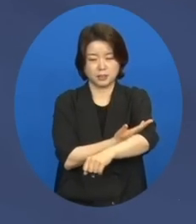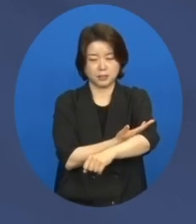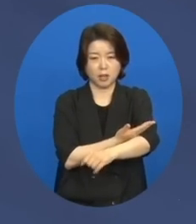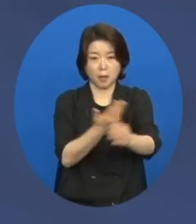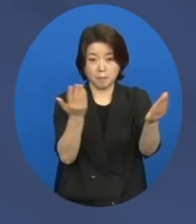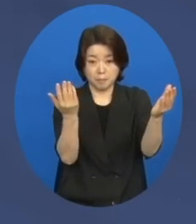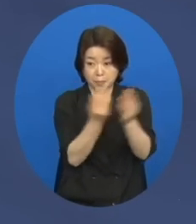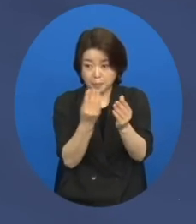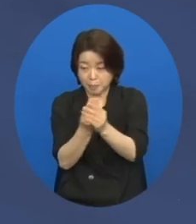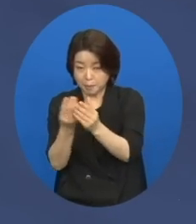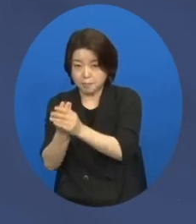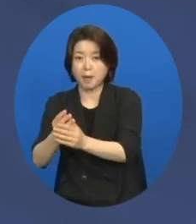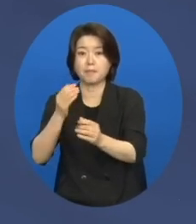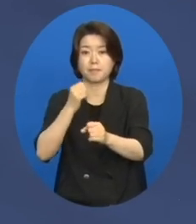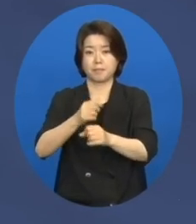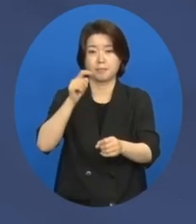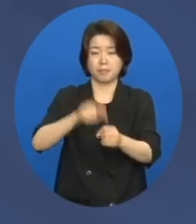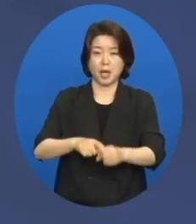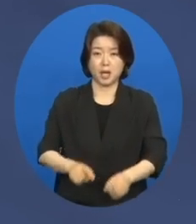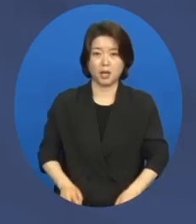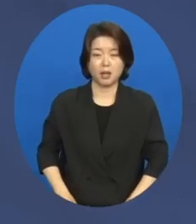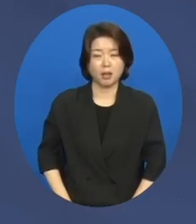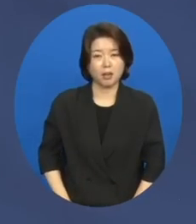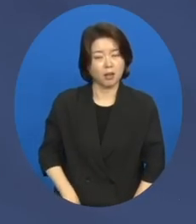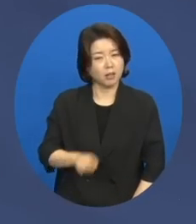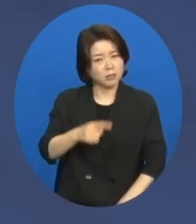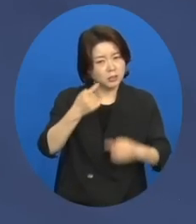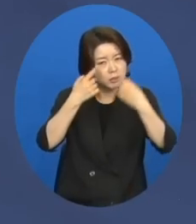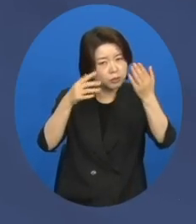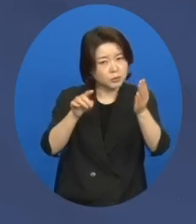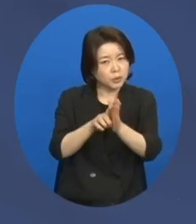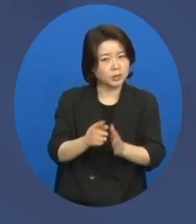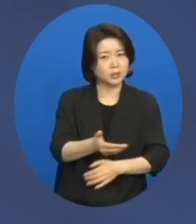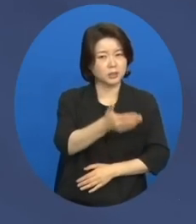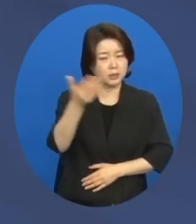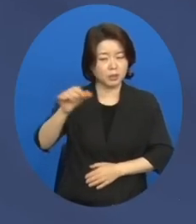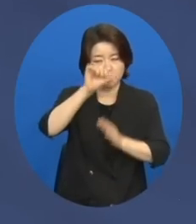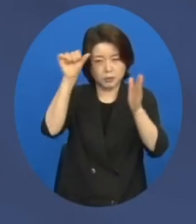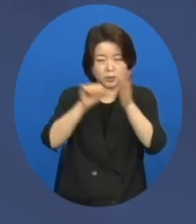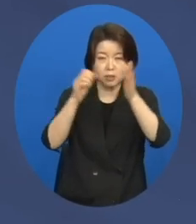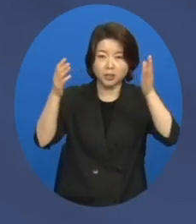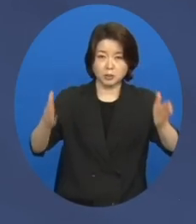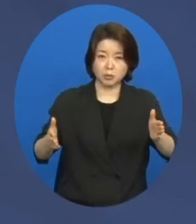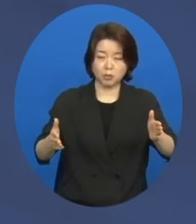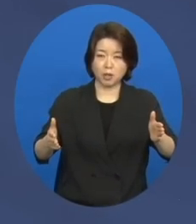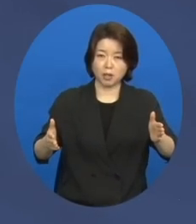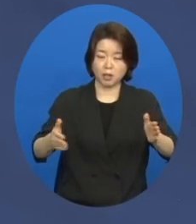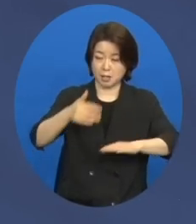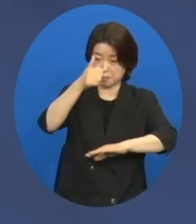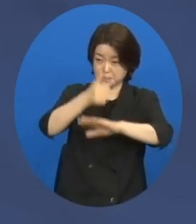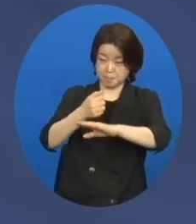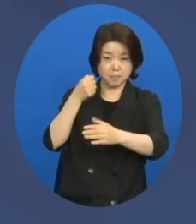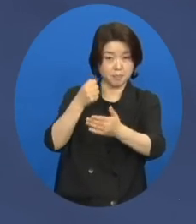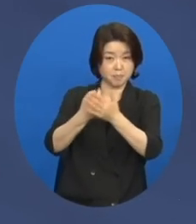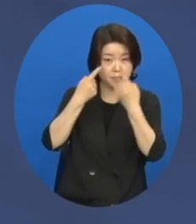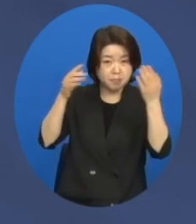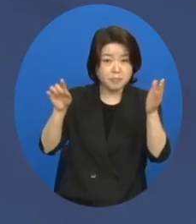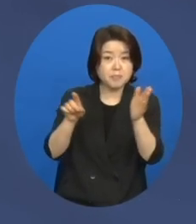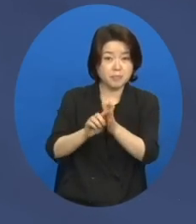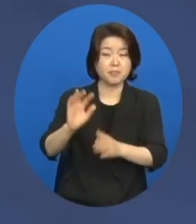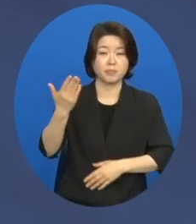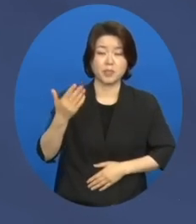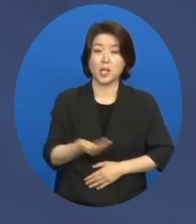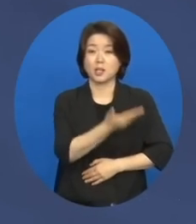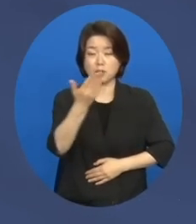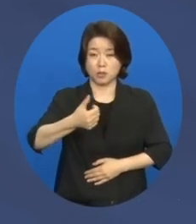하려 함이라. 여러분, 이 확신이 여러분 생애 가운데 인생의 결론같이 확신이 되어서